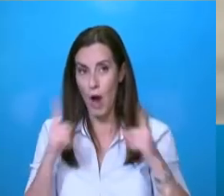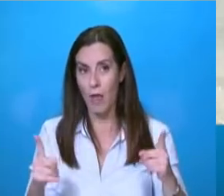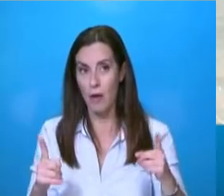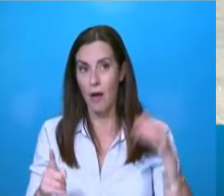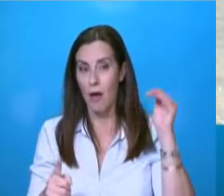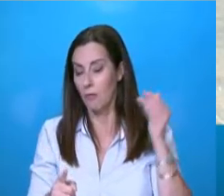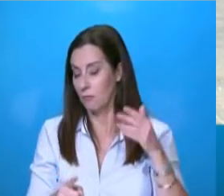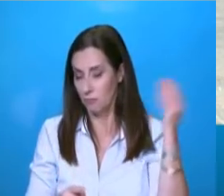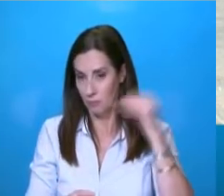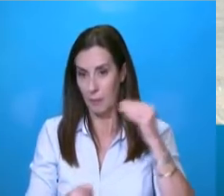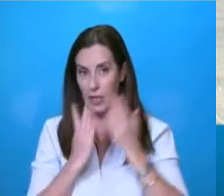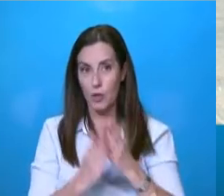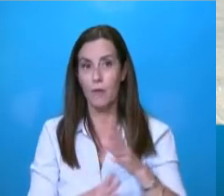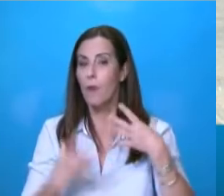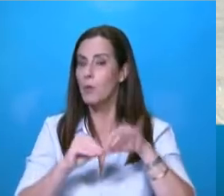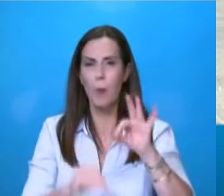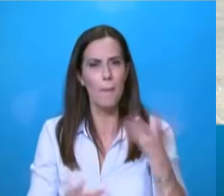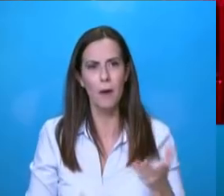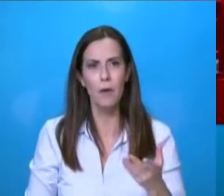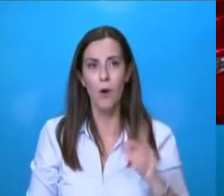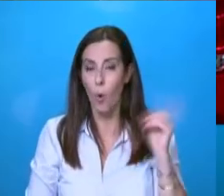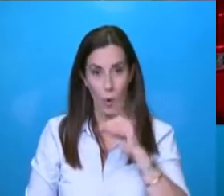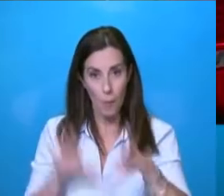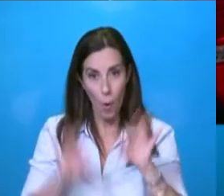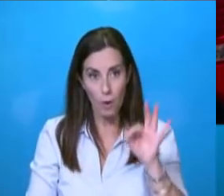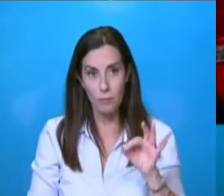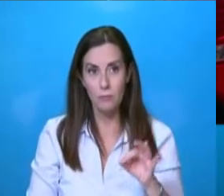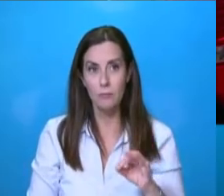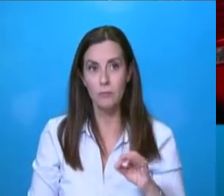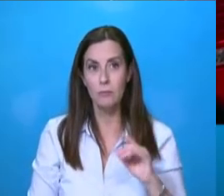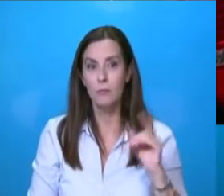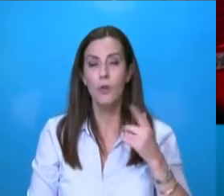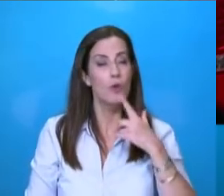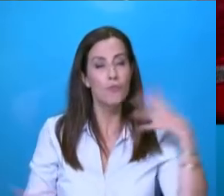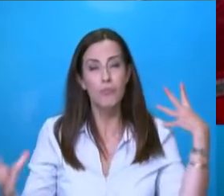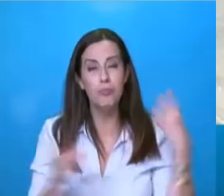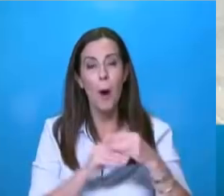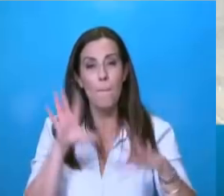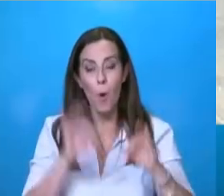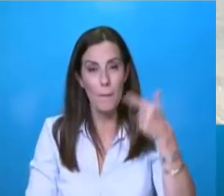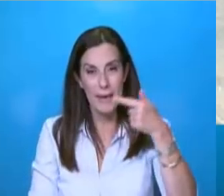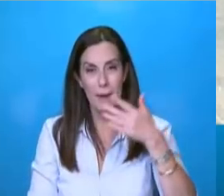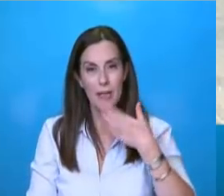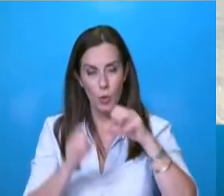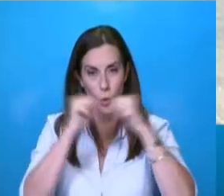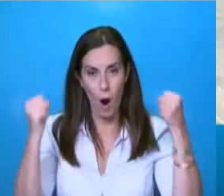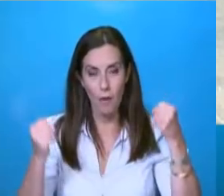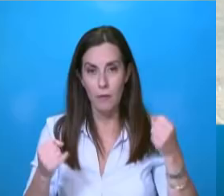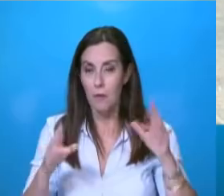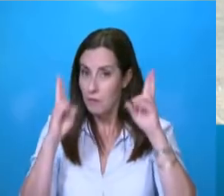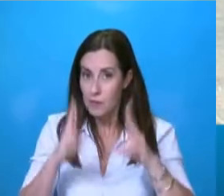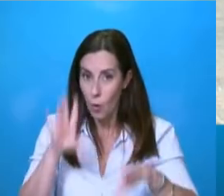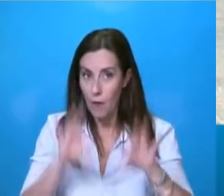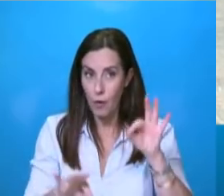שנה. וההורים שלך, המשפחה שלך? כולם הפסיקו להצביע. כולם מצביעים במשך שנים לגימל, ליהדות התורה, והפסיקו